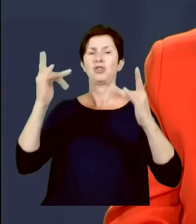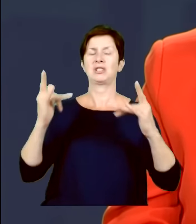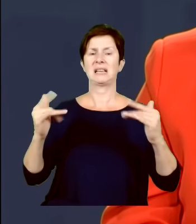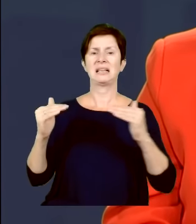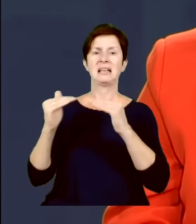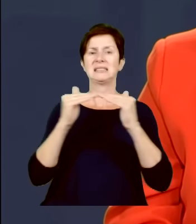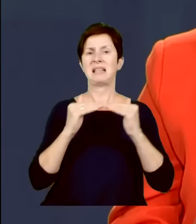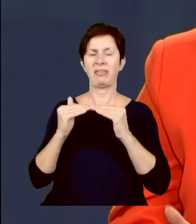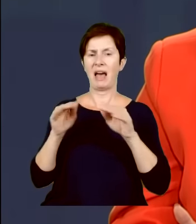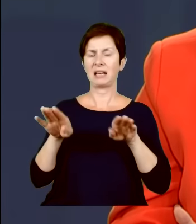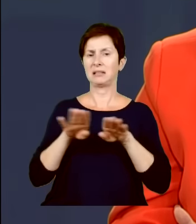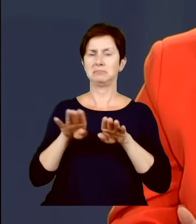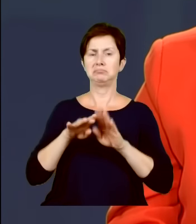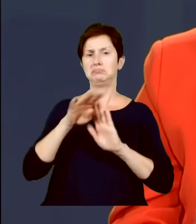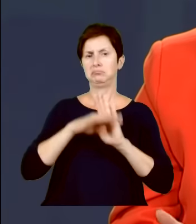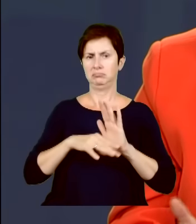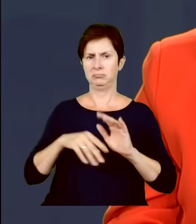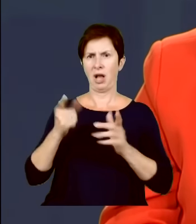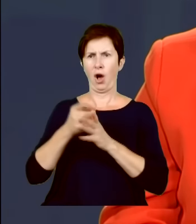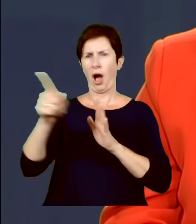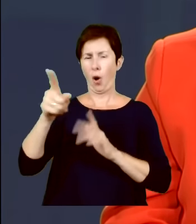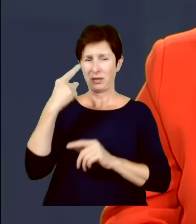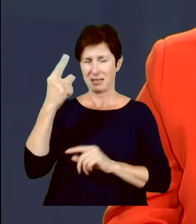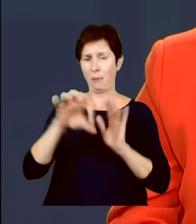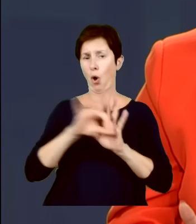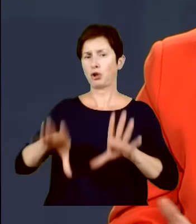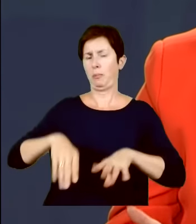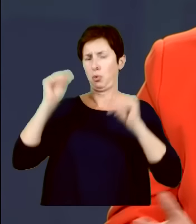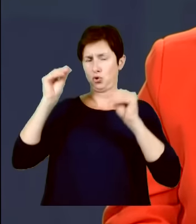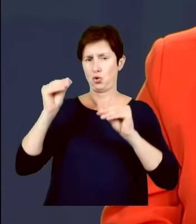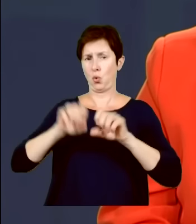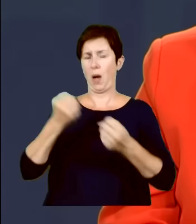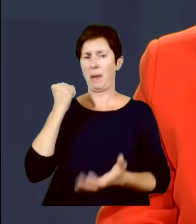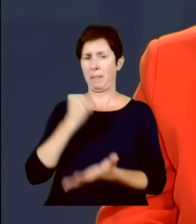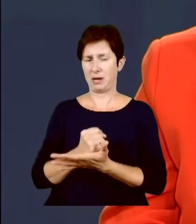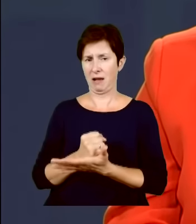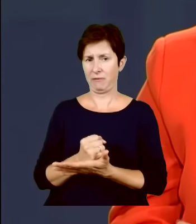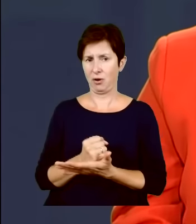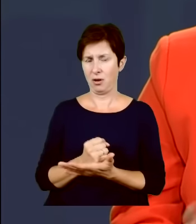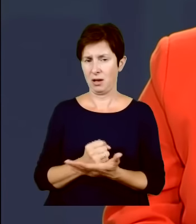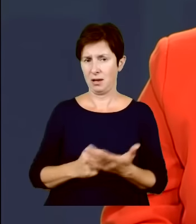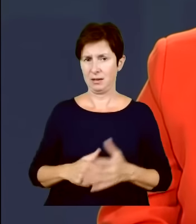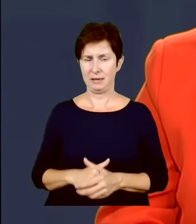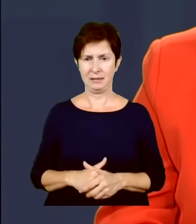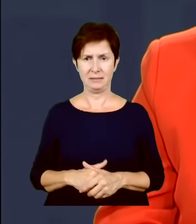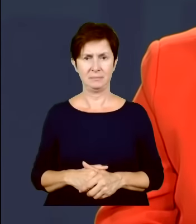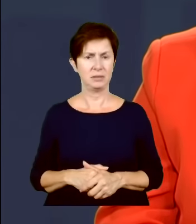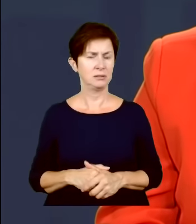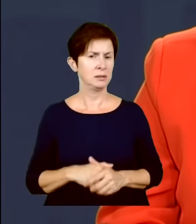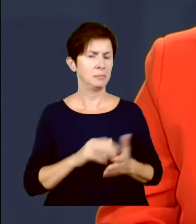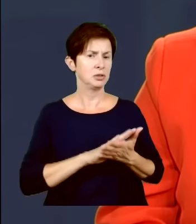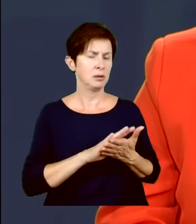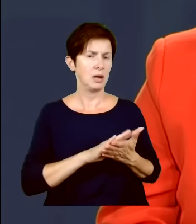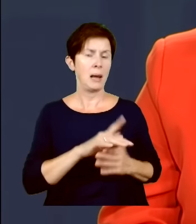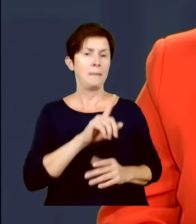od początku swojej działalności łamie prawo nielegalnie odwołuje nawet No nieskutecznie bo niezgodnie z prawem Przepraszam przestrzeganie